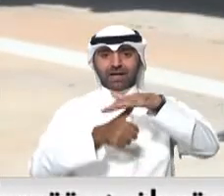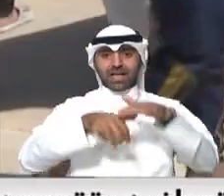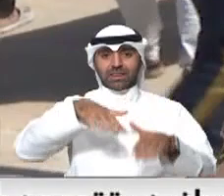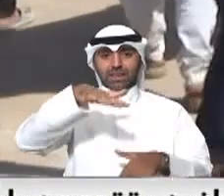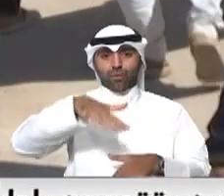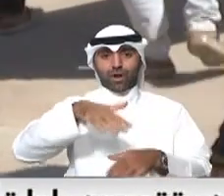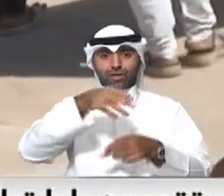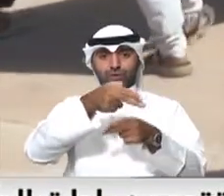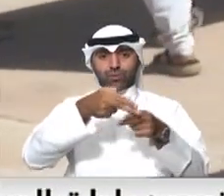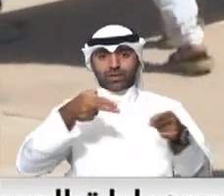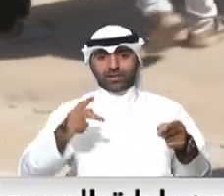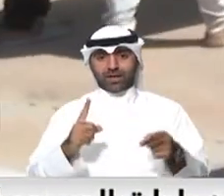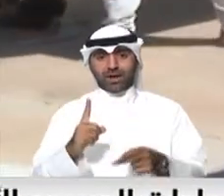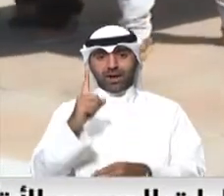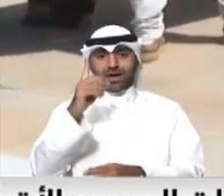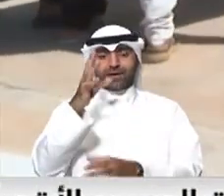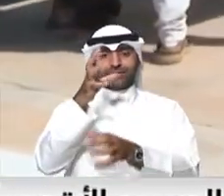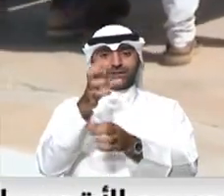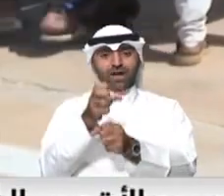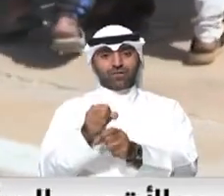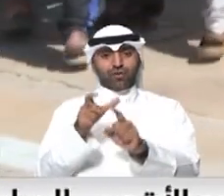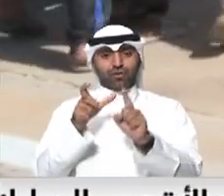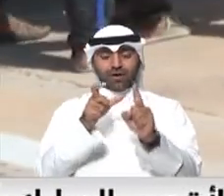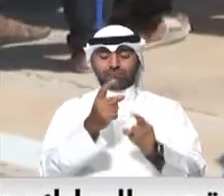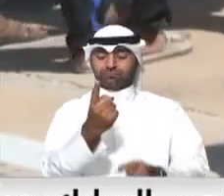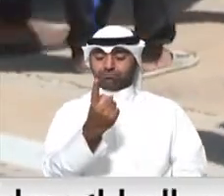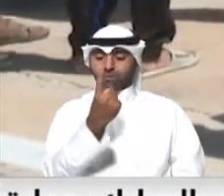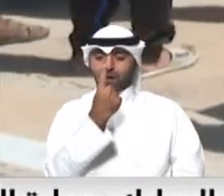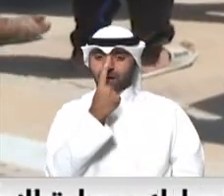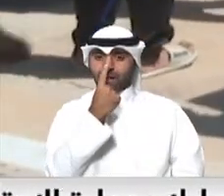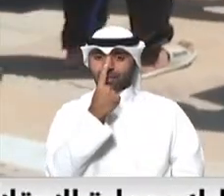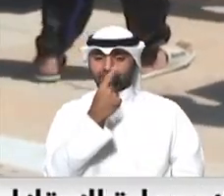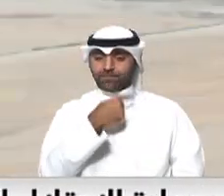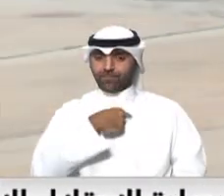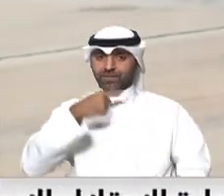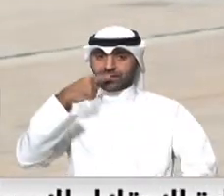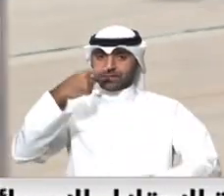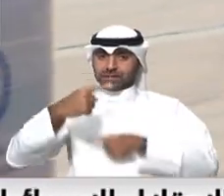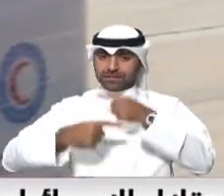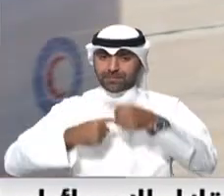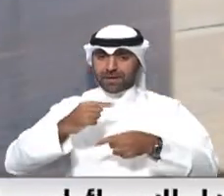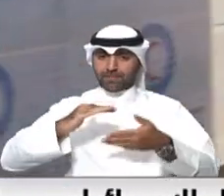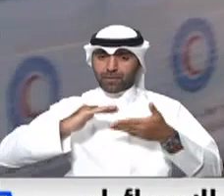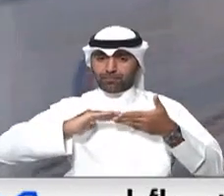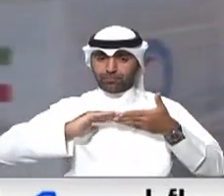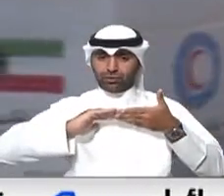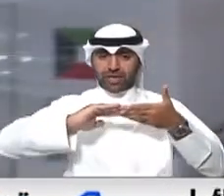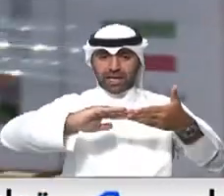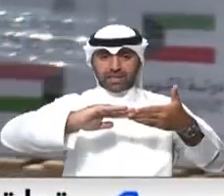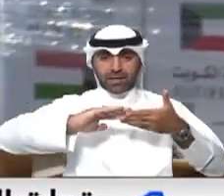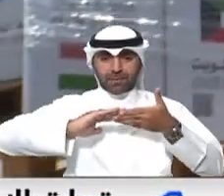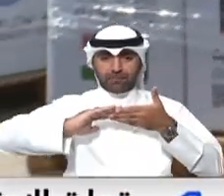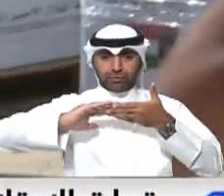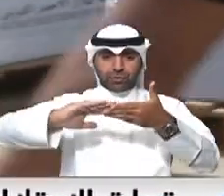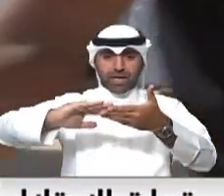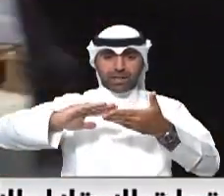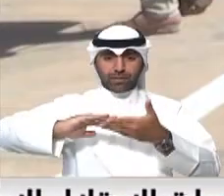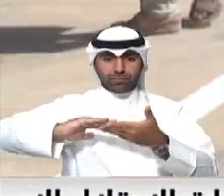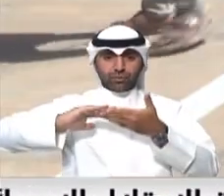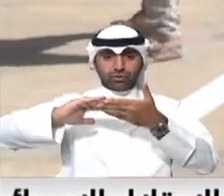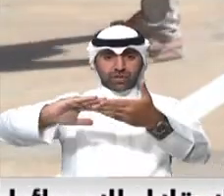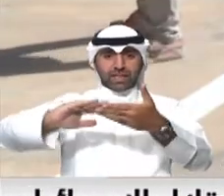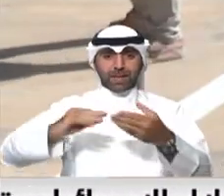ليبيا محملة بعشرات الأطنان من المعدات الإغاثية والطبية لمساندة المتضررين جراء